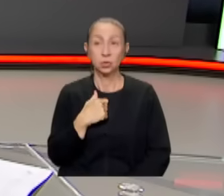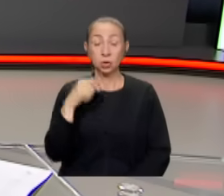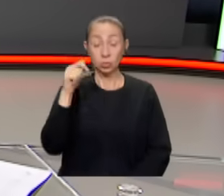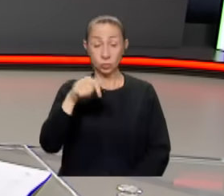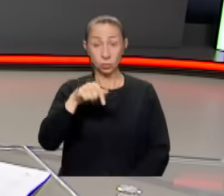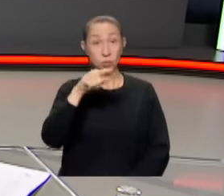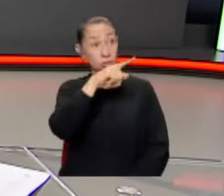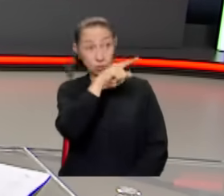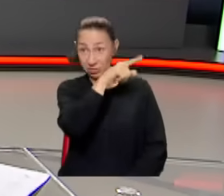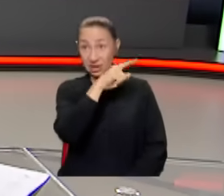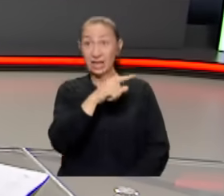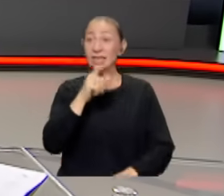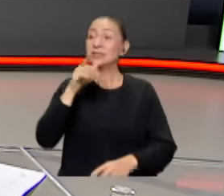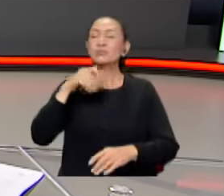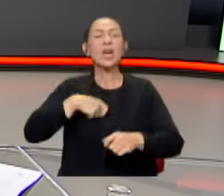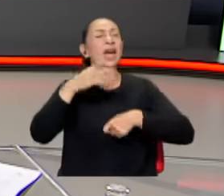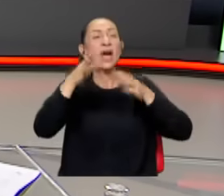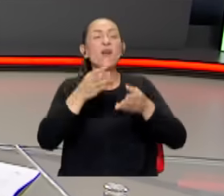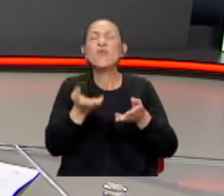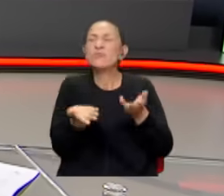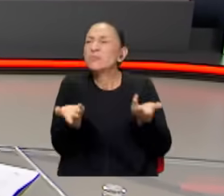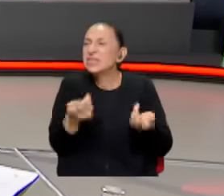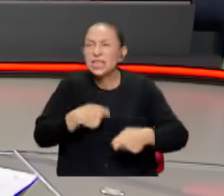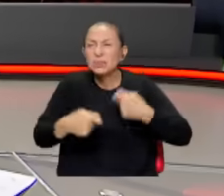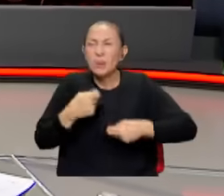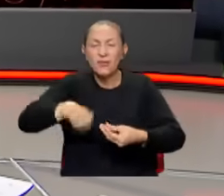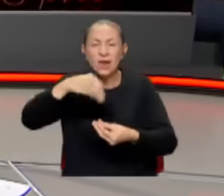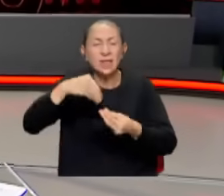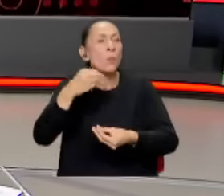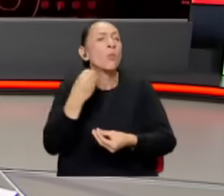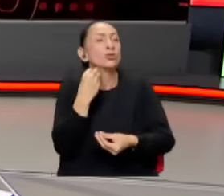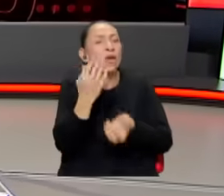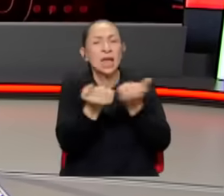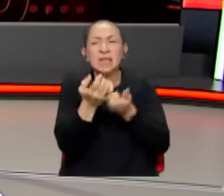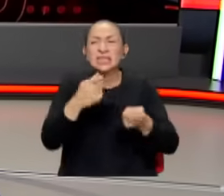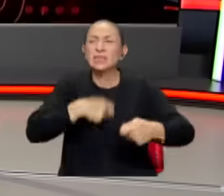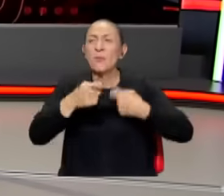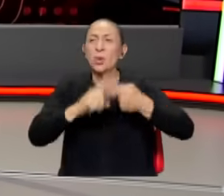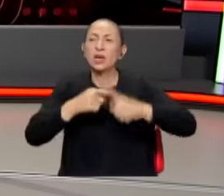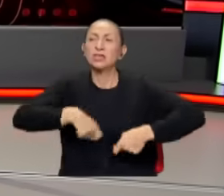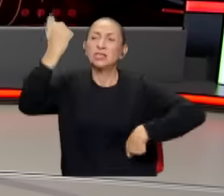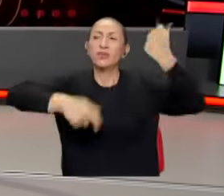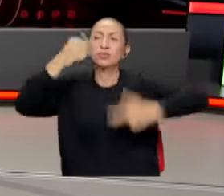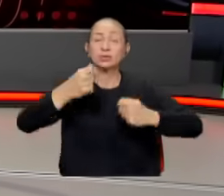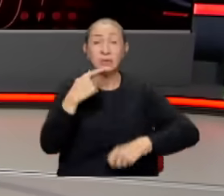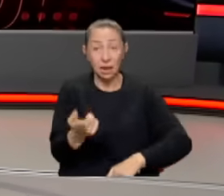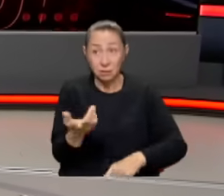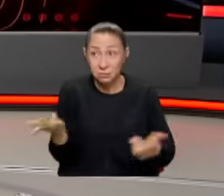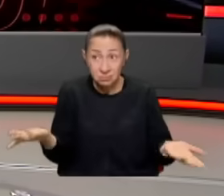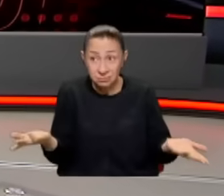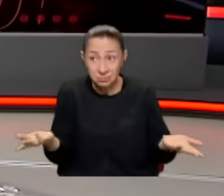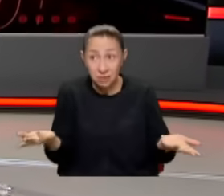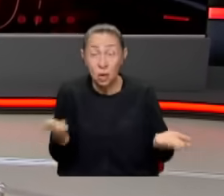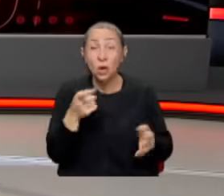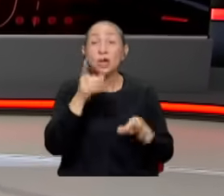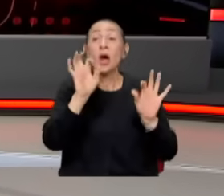bugünküler sağdan soldan abuk subuk faizlerle borç alıp saçma sapan politikalarla savunabilen diye